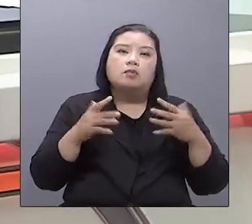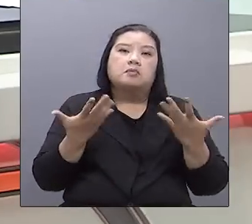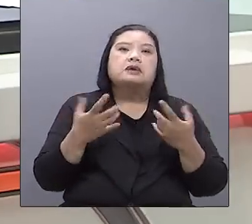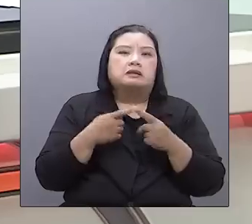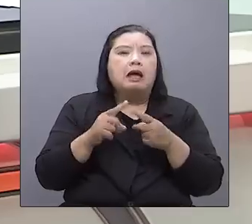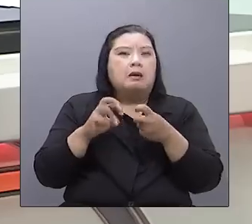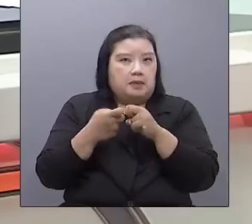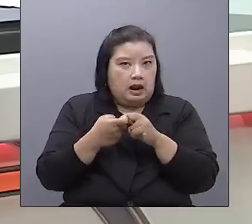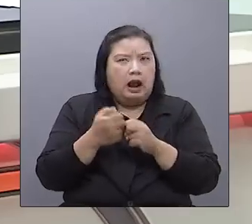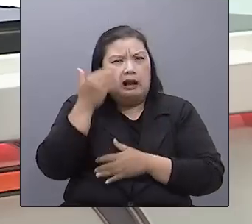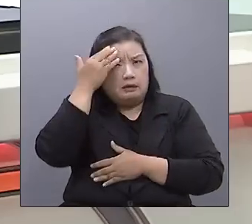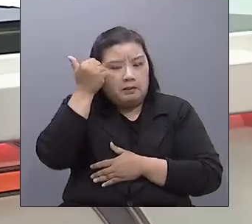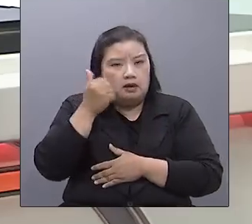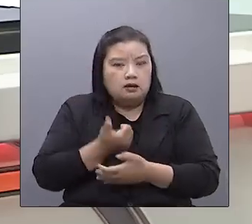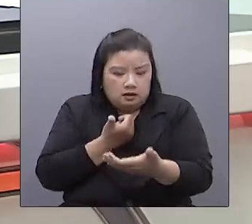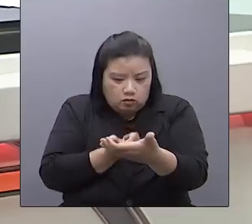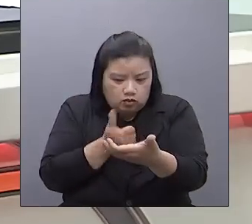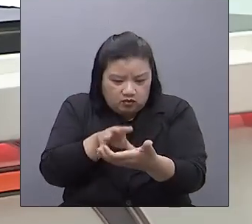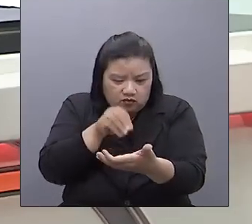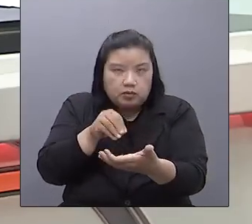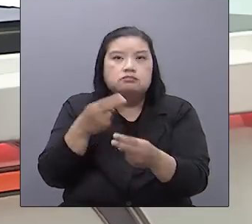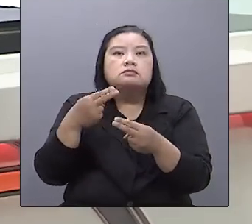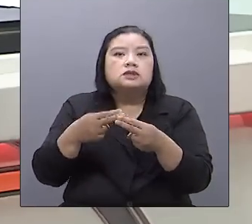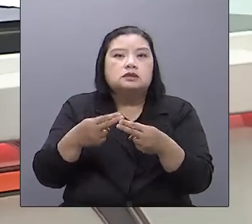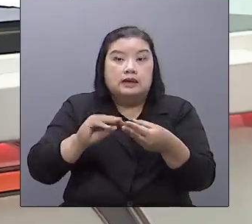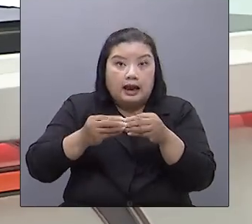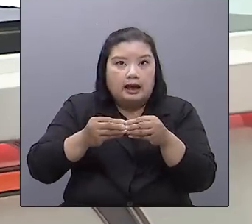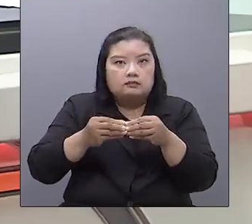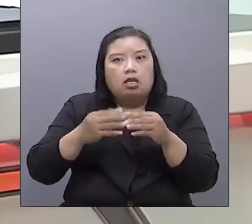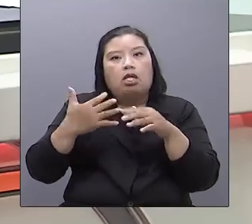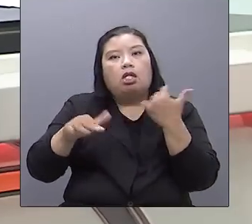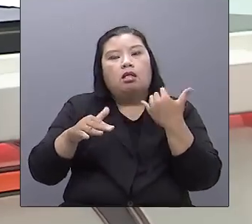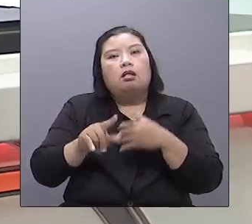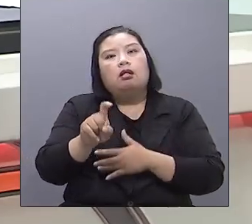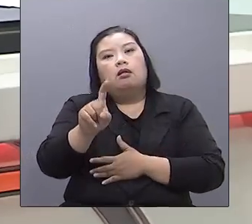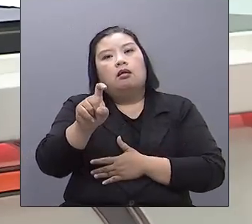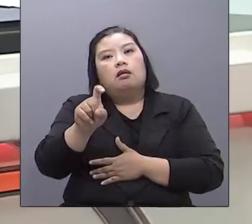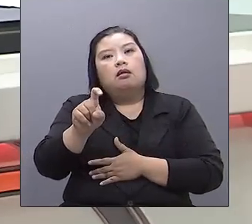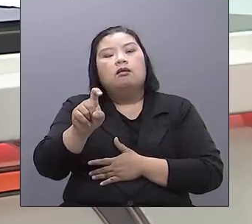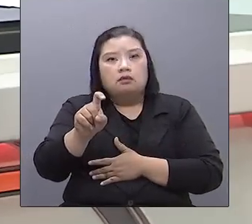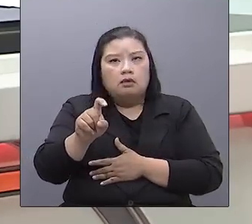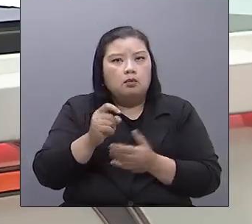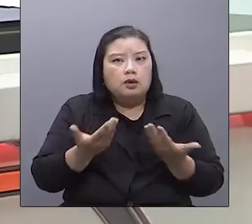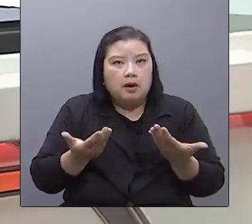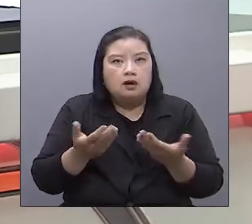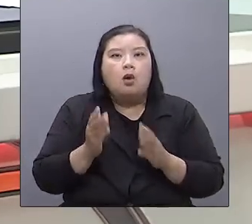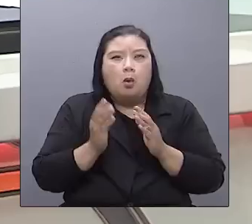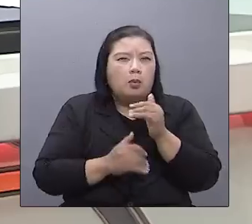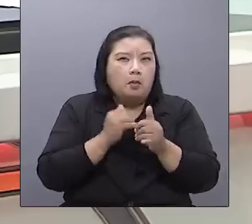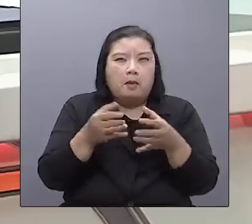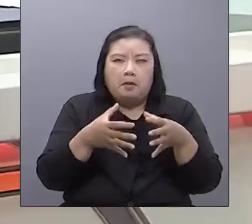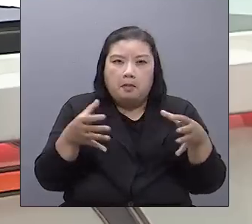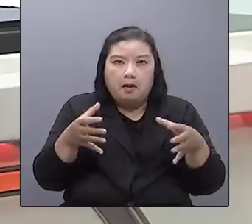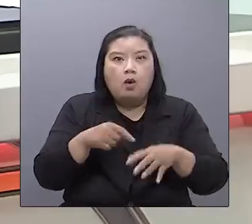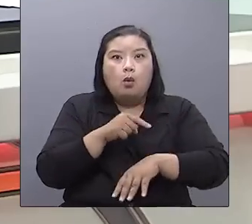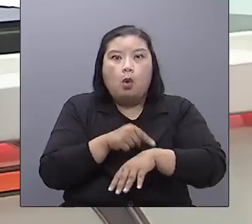าระบบ QR code ตรวจสอบชื่อและลำดับเลขล่มนะคะล่มตั้งแต่เปิดหีบเลยค่ะเนื่องจากมีผู้มาใช้สิทธิ์ในช่วงเว